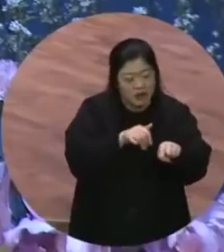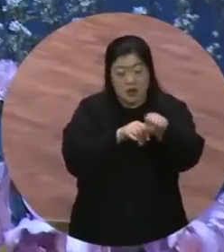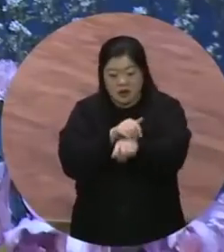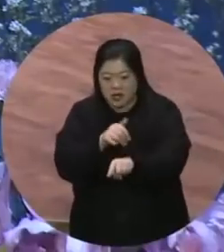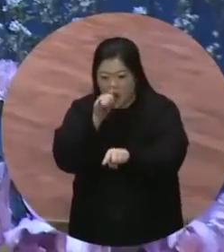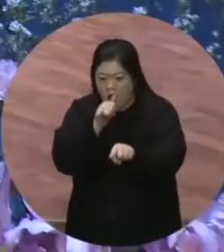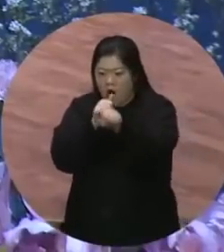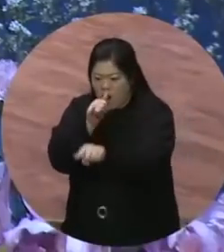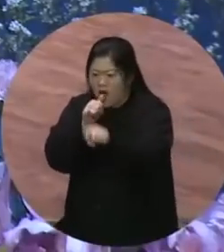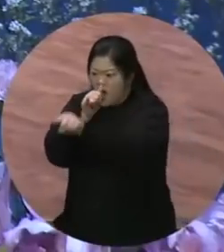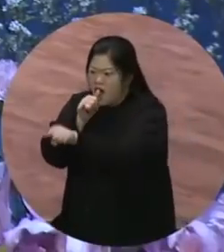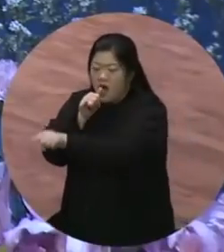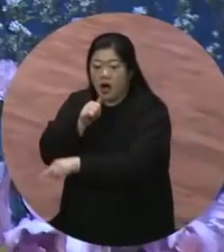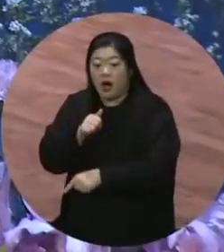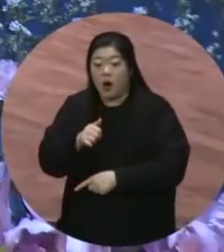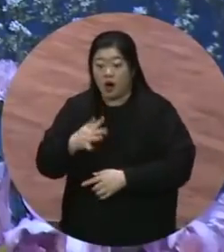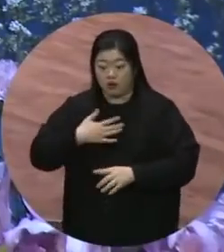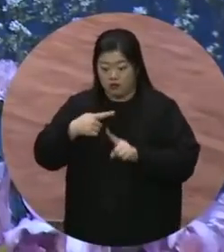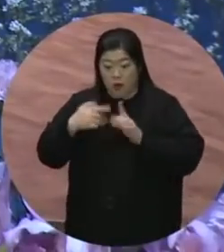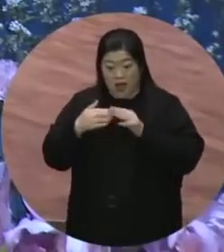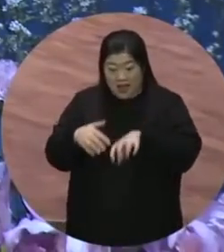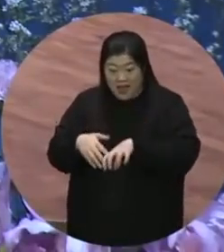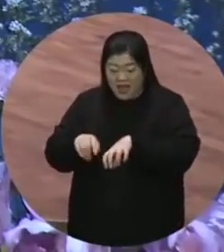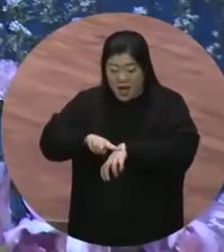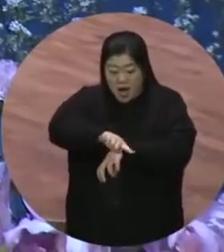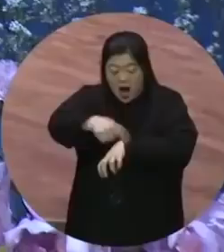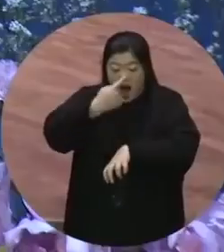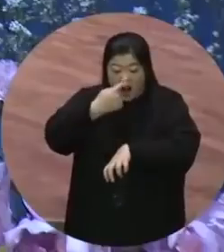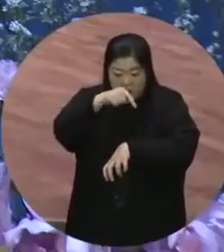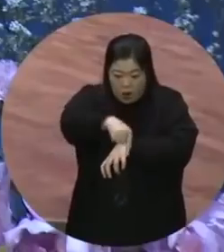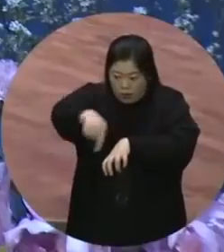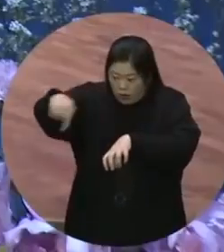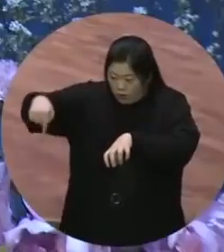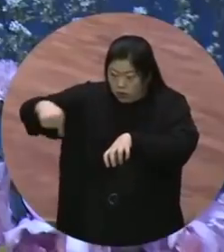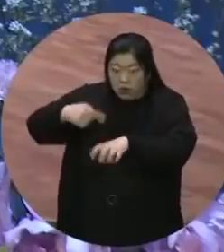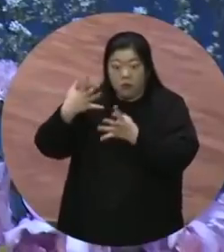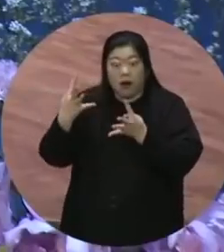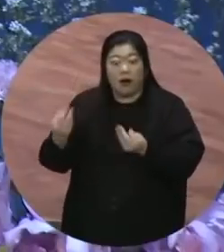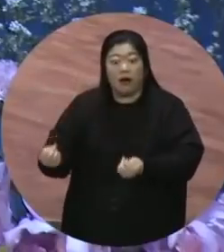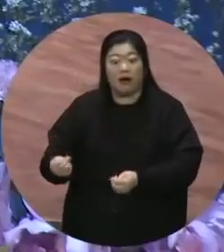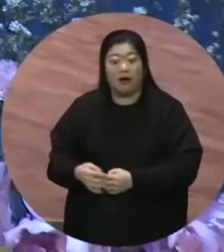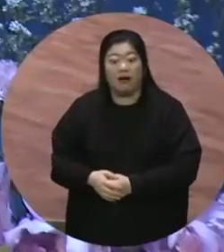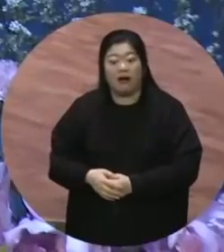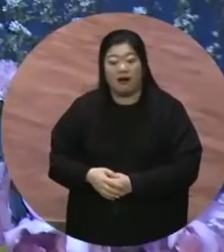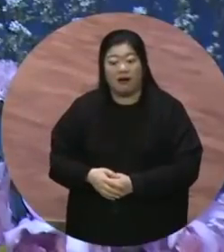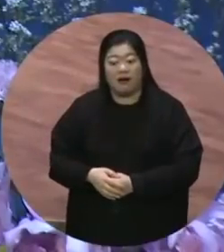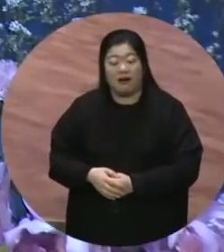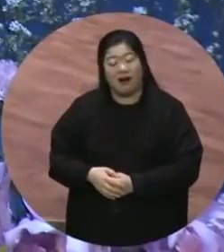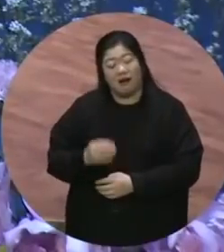많아 그냥 삥 둘러 다 있어. 근데 커피 이 점에 가면요,